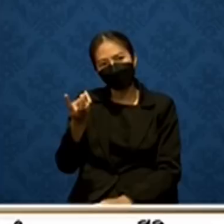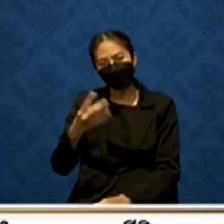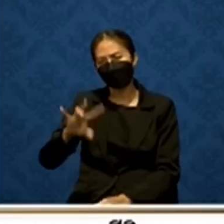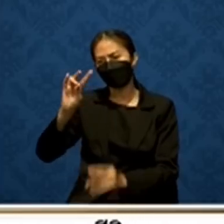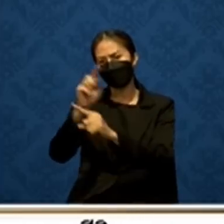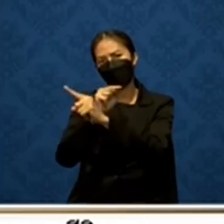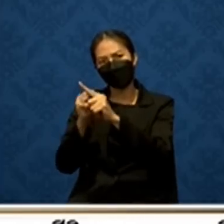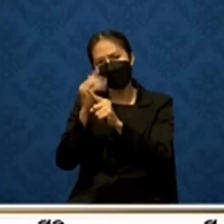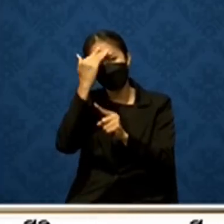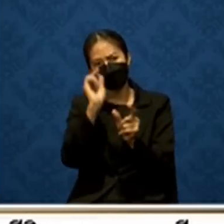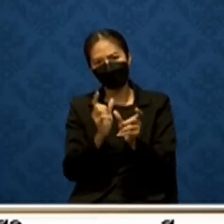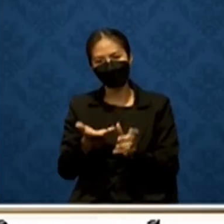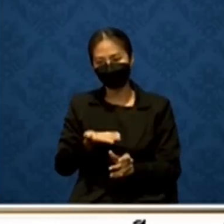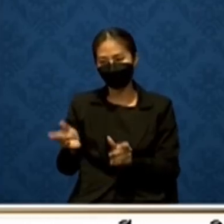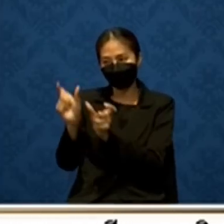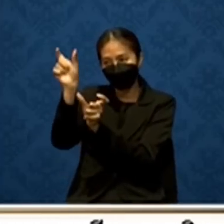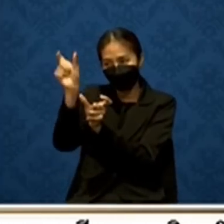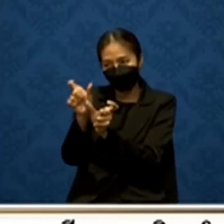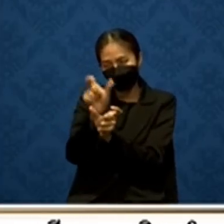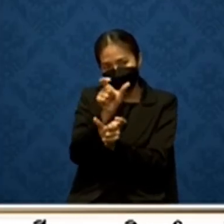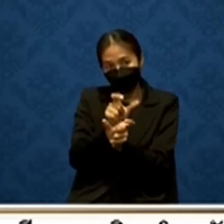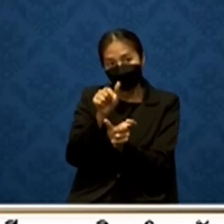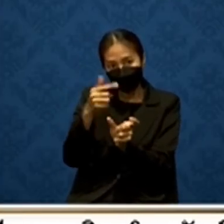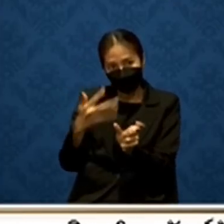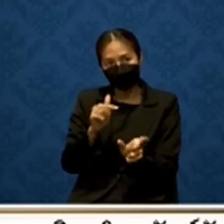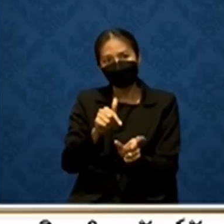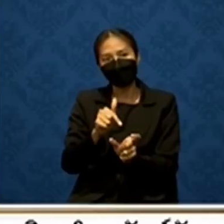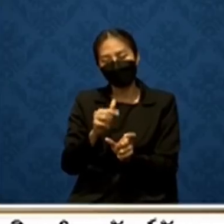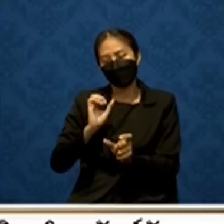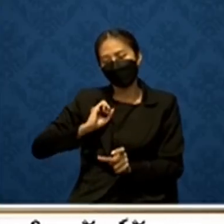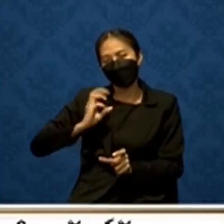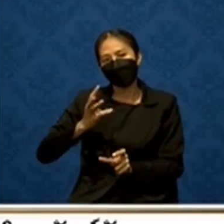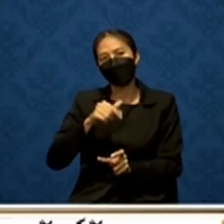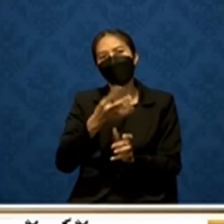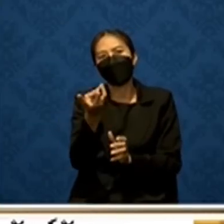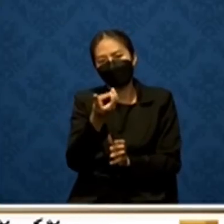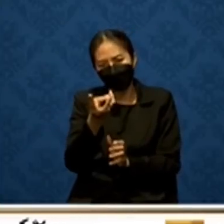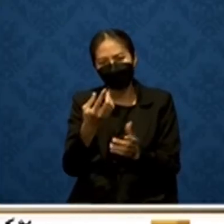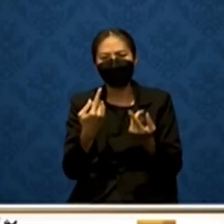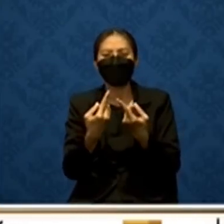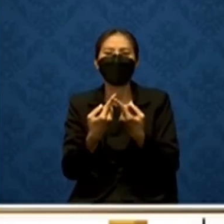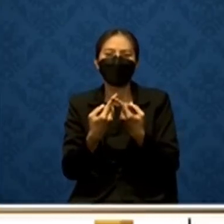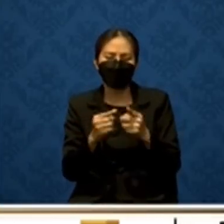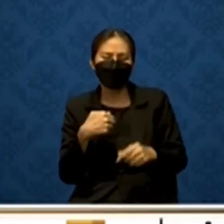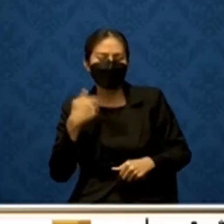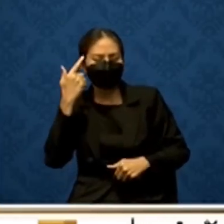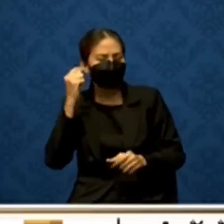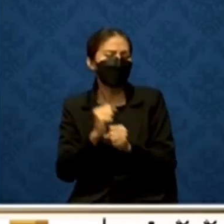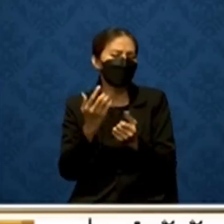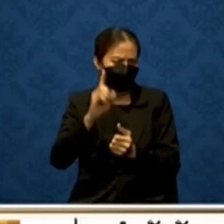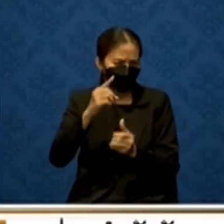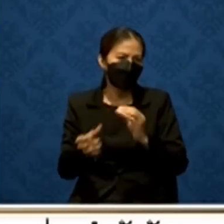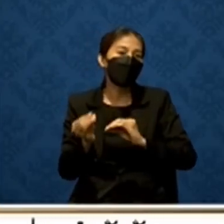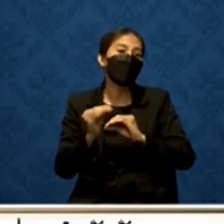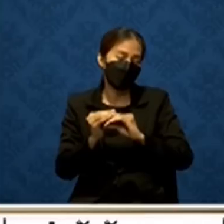กร้อบทางฝั่งซ้ายตรสวัดีการตประฉาชนainachernแต่อยางหา Johannine roadทจะมาเสิมตรนี้ไมไดกตองมานงคดกันส่วพระ